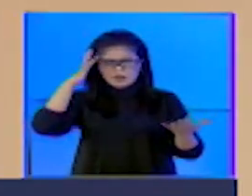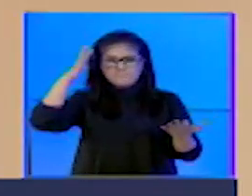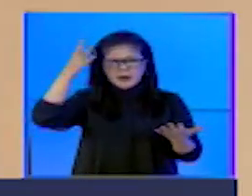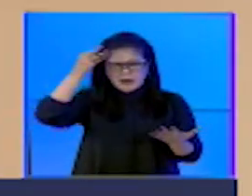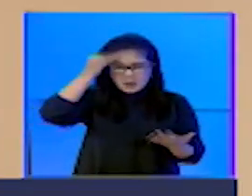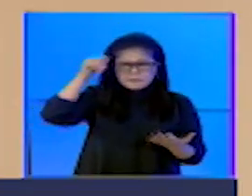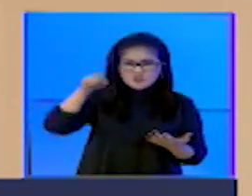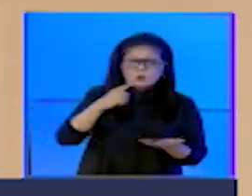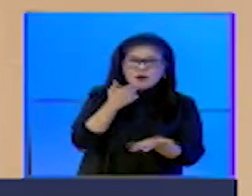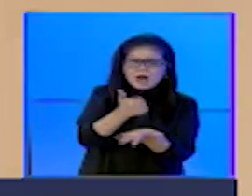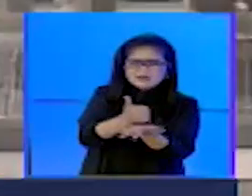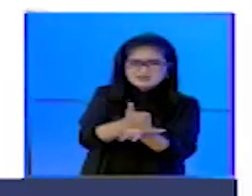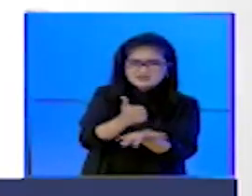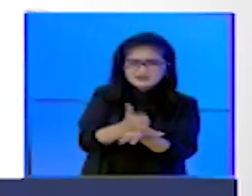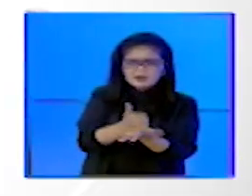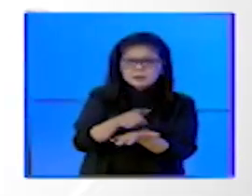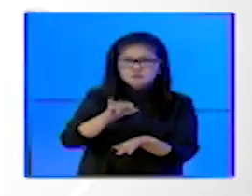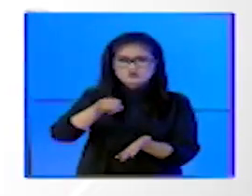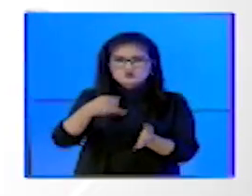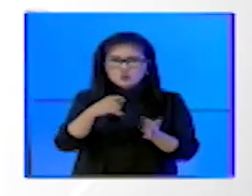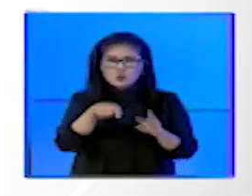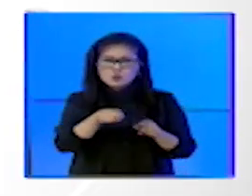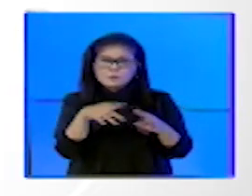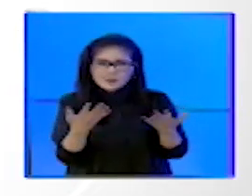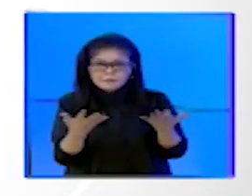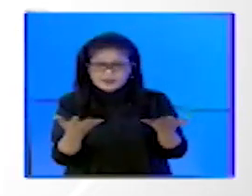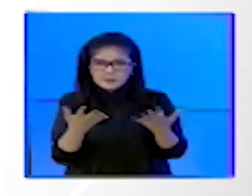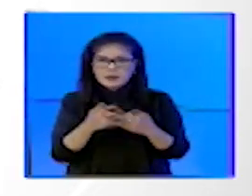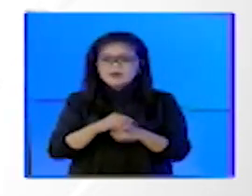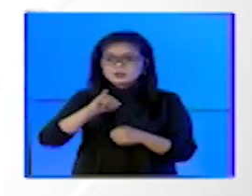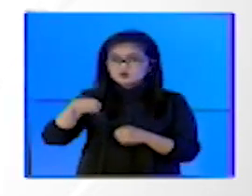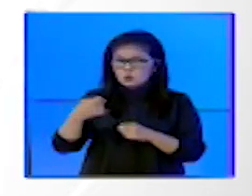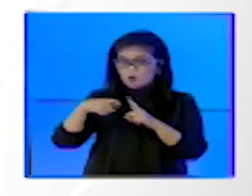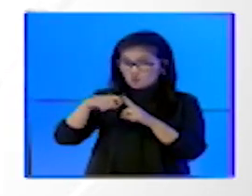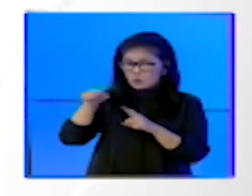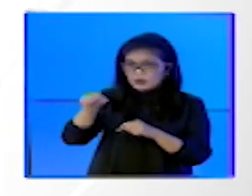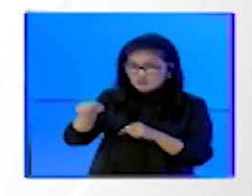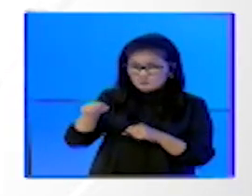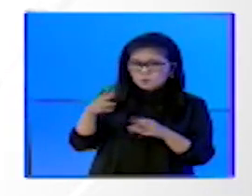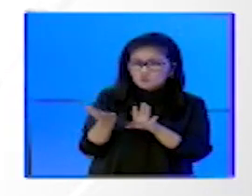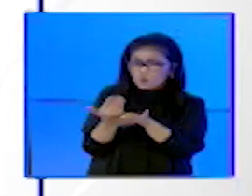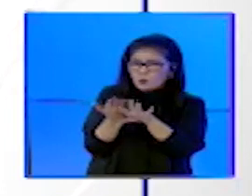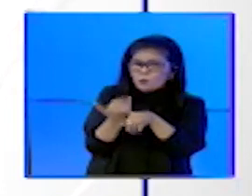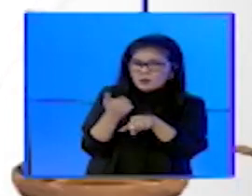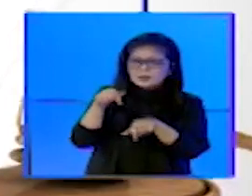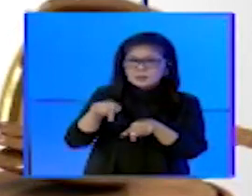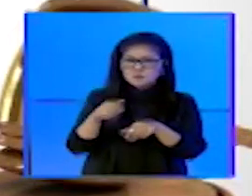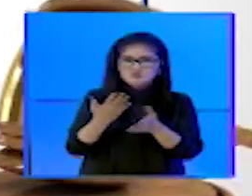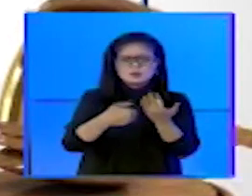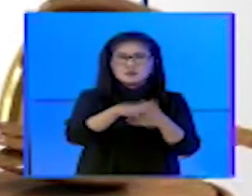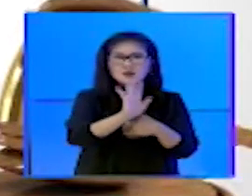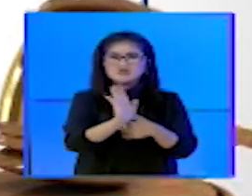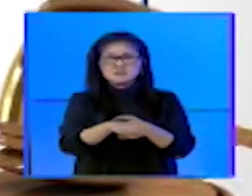apa yang sebenarnya terjadi. Joko Chandra sempat beberapa kali lolos dari jerat hukum.